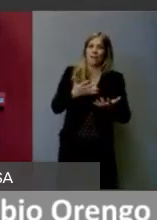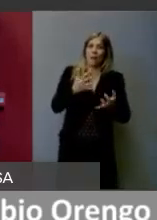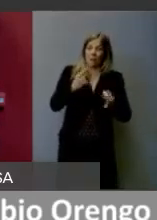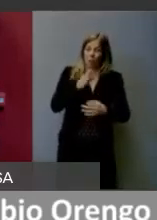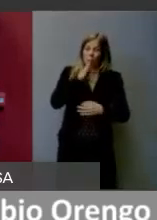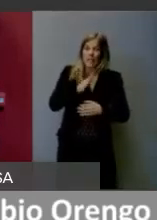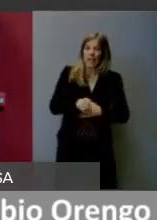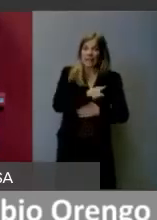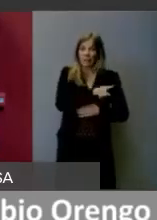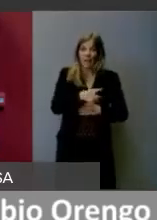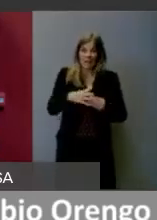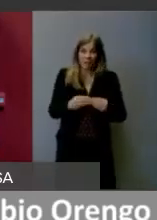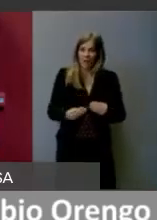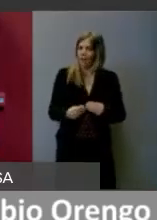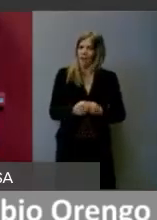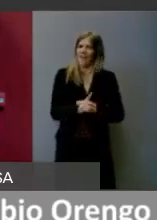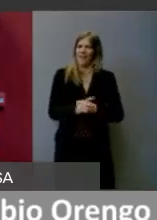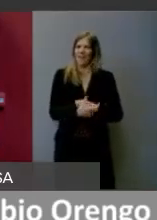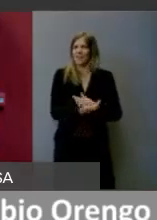interviene fisicamente